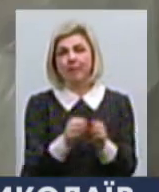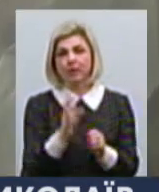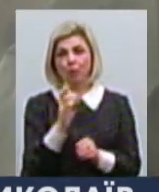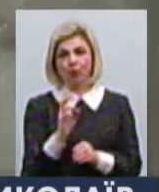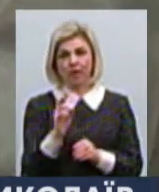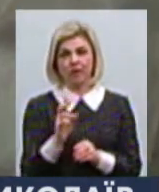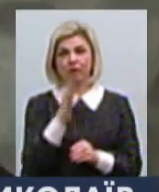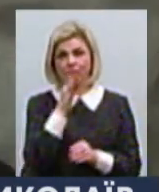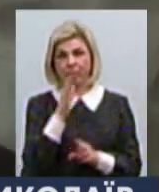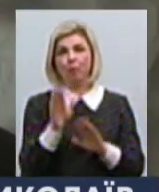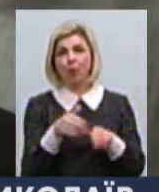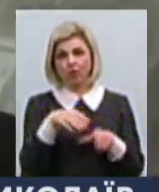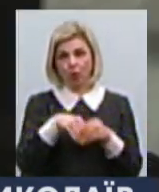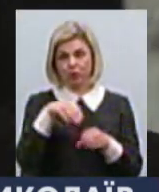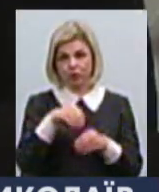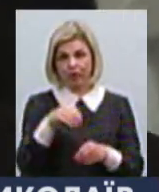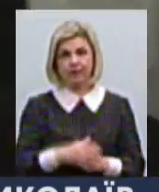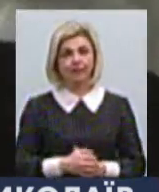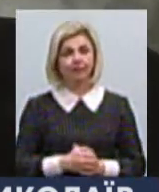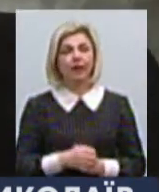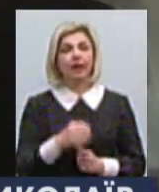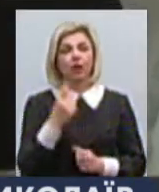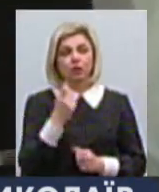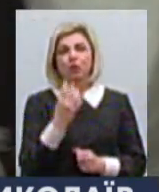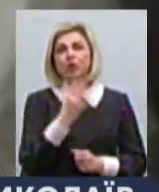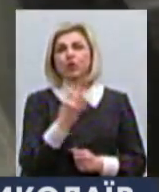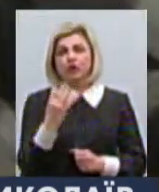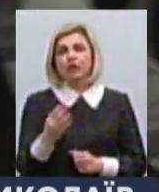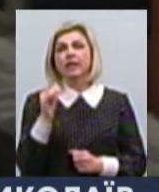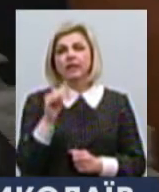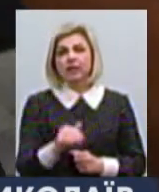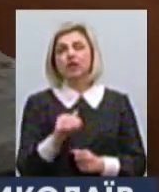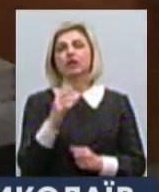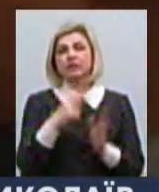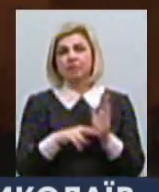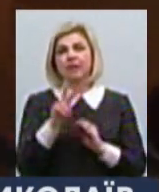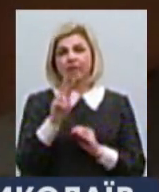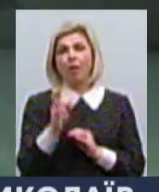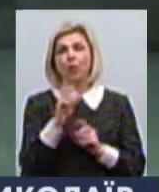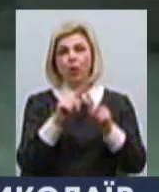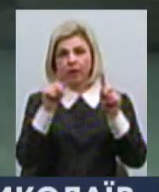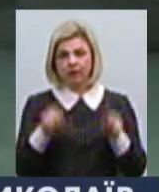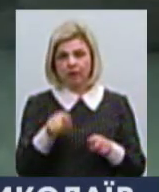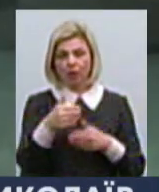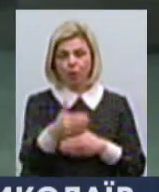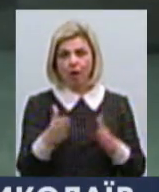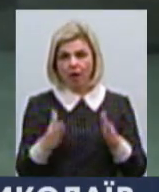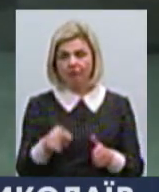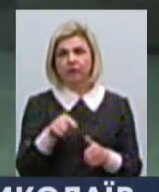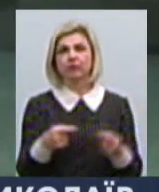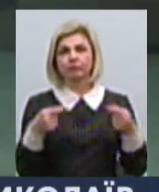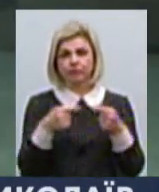голосування. На округ отримали 144 тисячі 972 бюлетені. Вони запаковані. Кількість листків у пачці